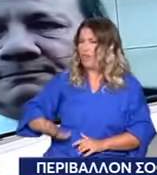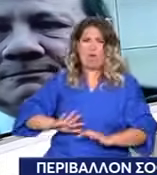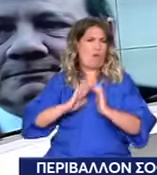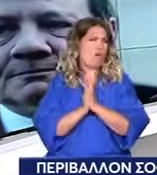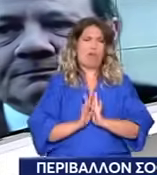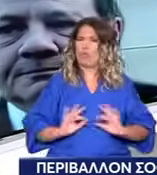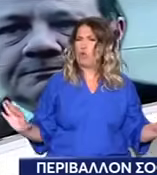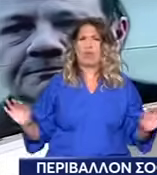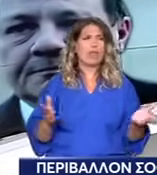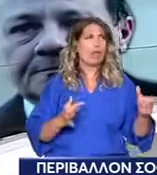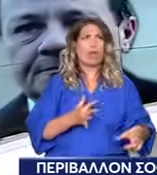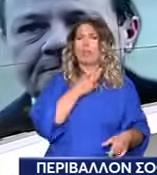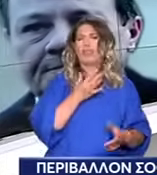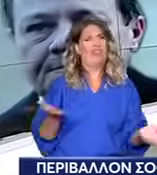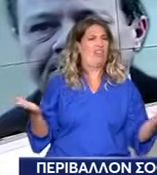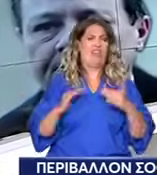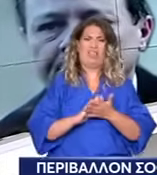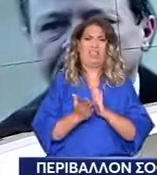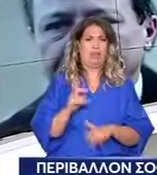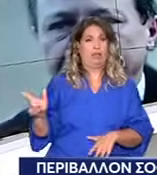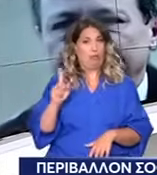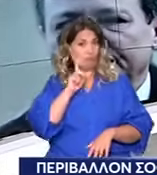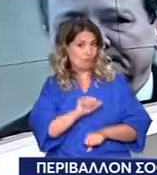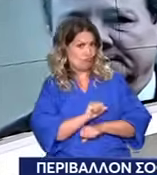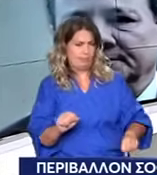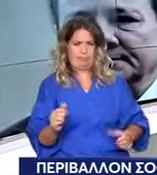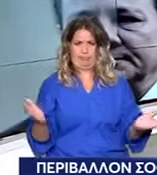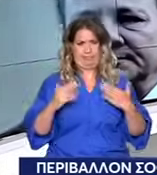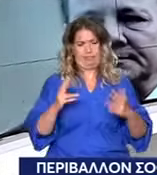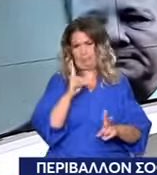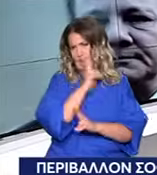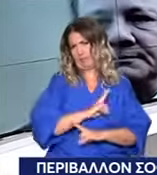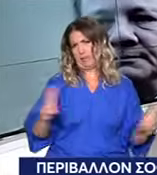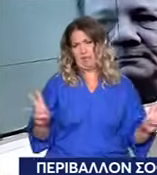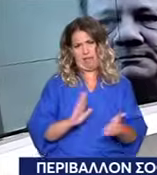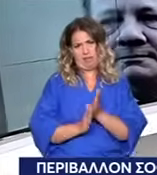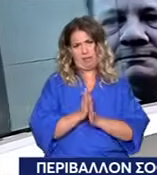οικονομικά τα παιδιά είναι εξασφαλισμένα, προφανώς είναι κάτι που δεν το ξέρουμε εμείς και δεν έχουμε λόγο να το ξέρουμε, αλλά